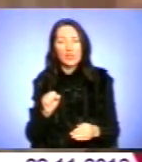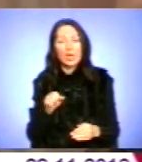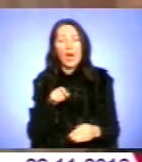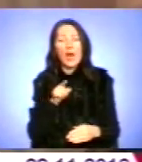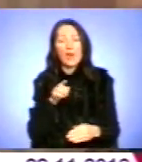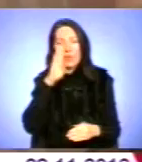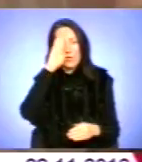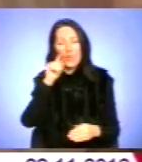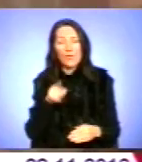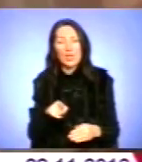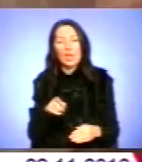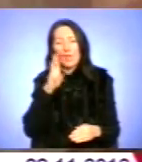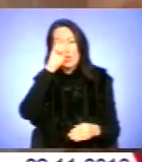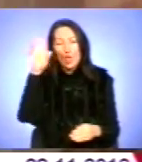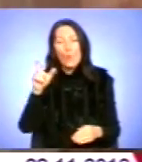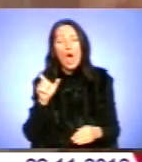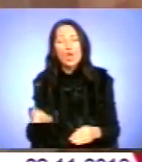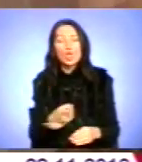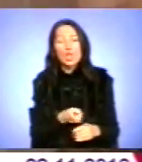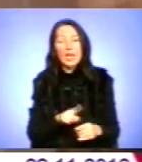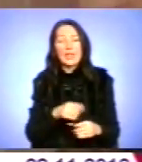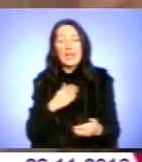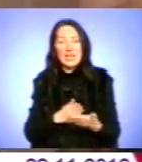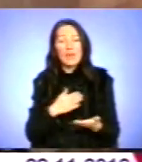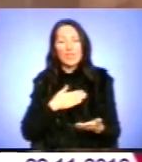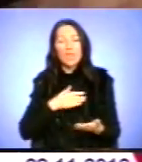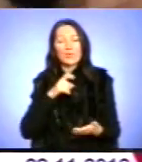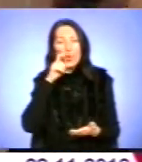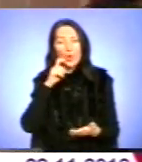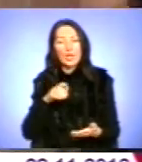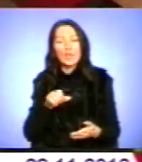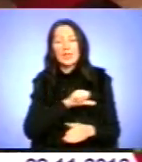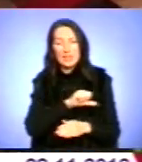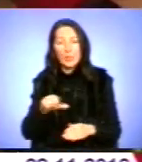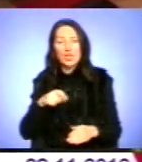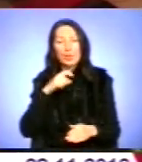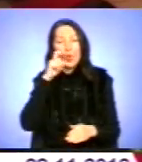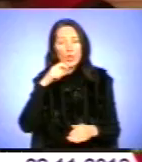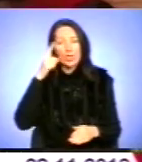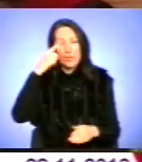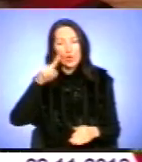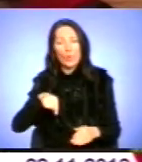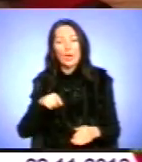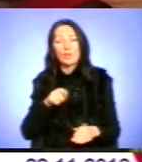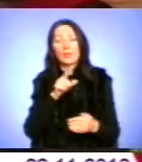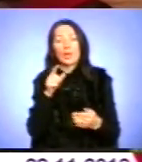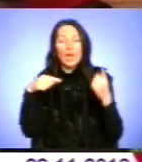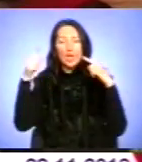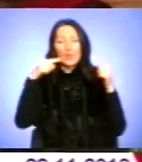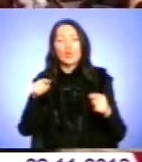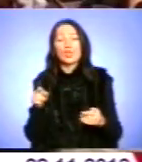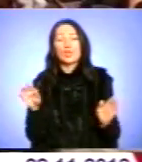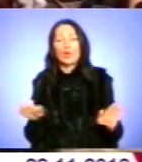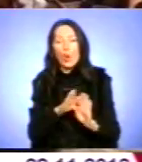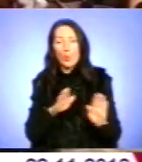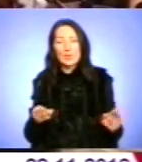Він відома людина не тільки у нас в Україні, але й за межами України. Творчість композитора Леоніда Міллера відмінна